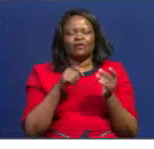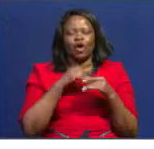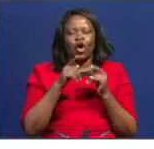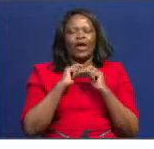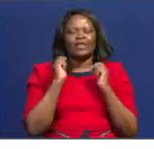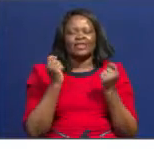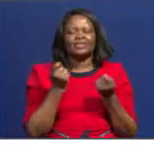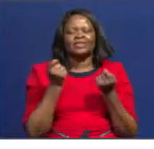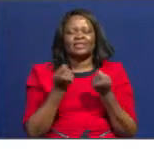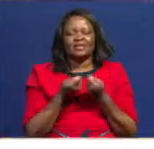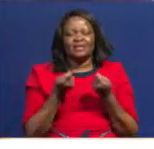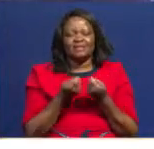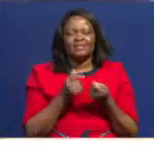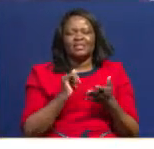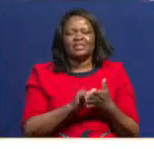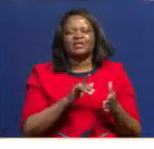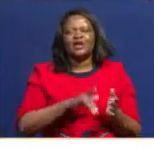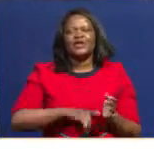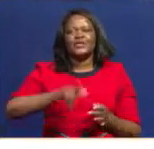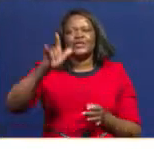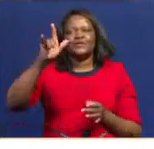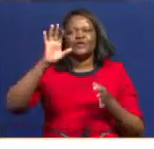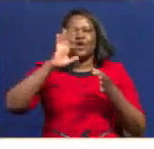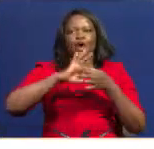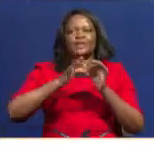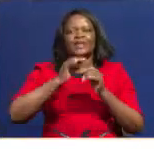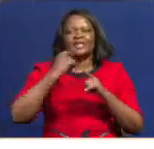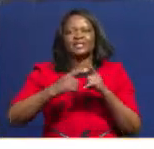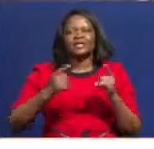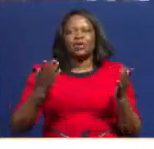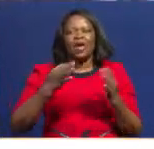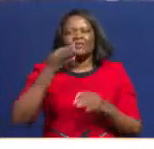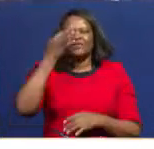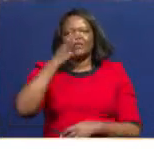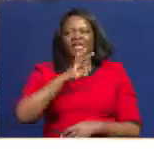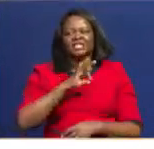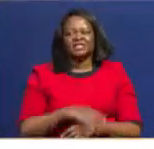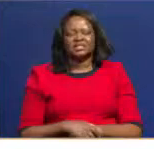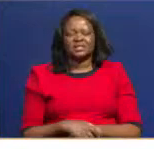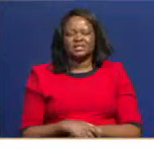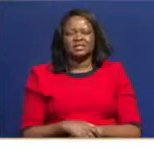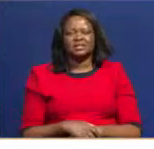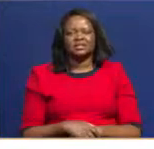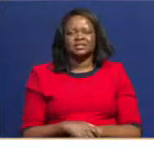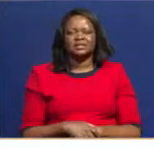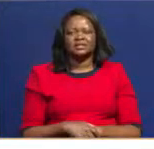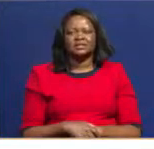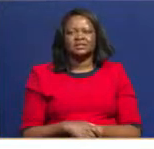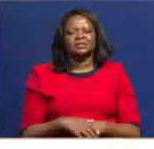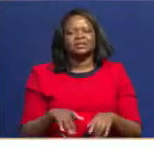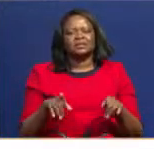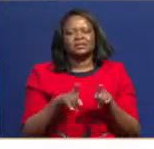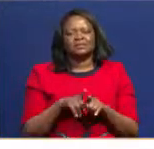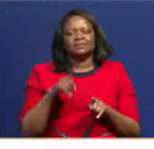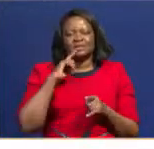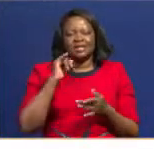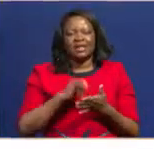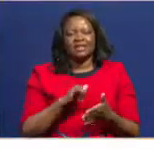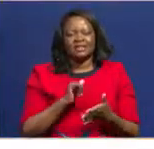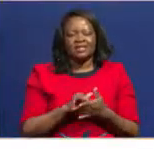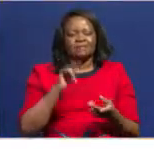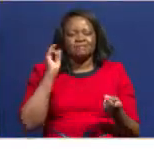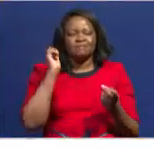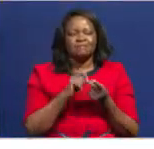zote zinazoelekea kwa michezo ya Olimpiki mwaka huu nchini Ufaransa huko Paris. Sisa pia alifichua kuwa vipimo